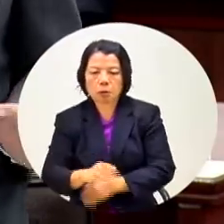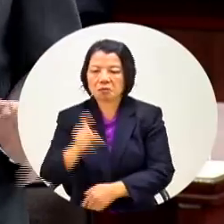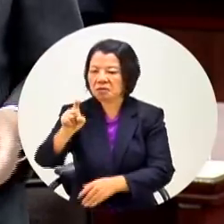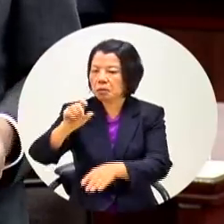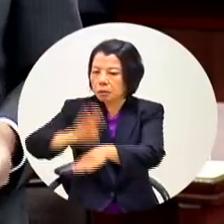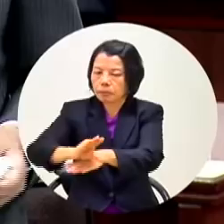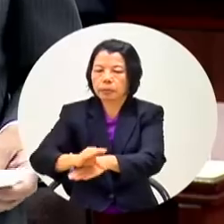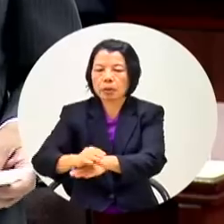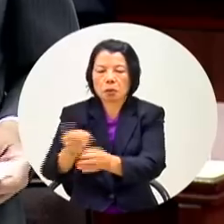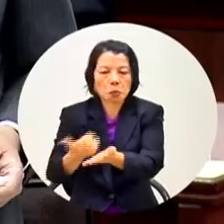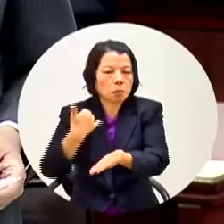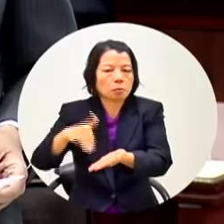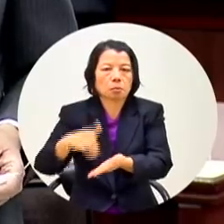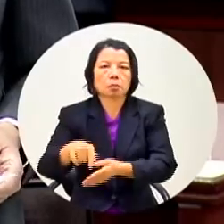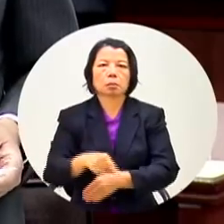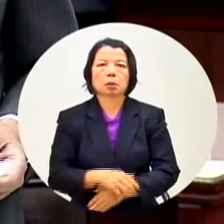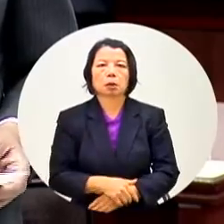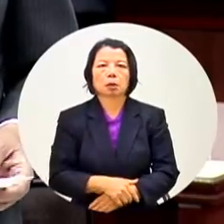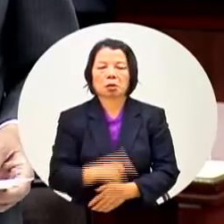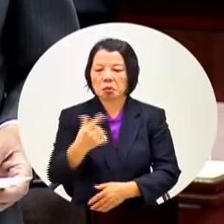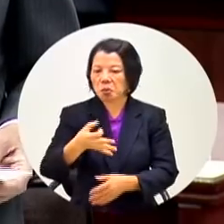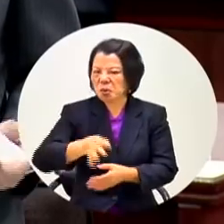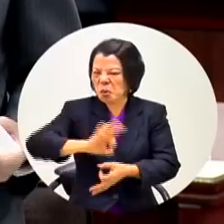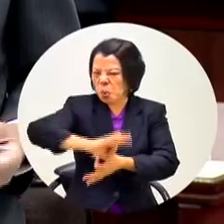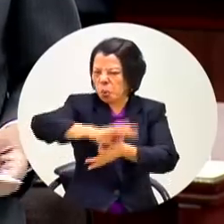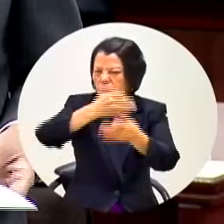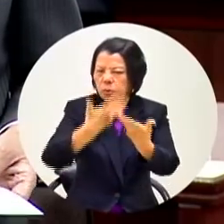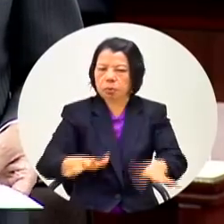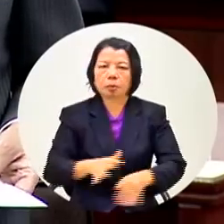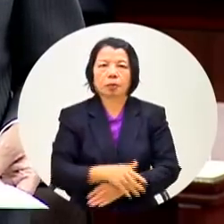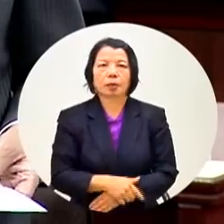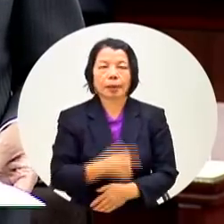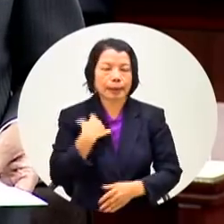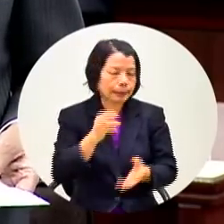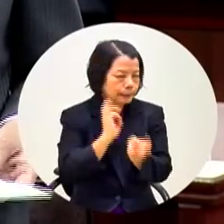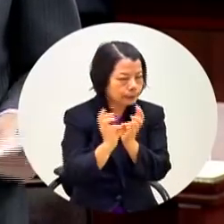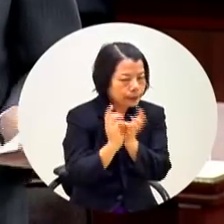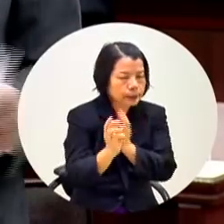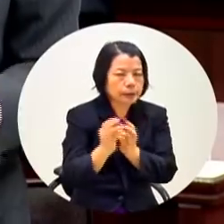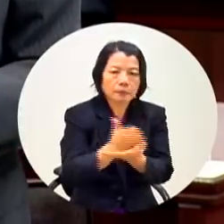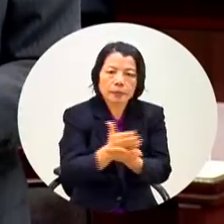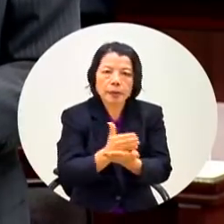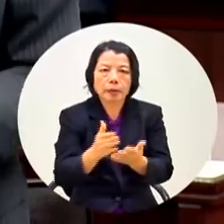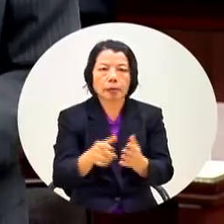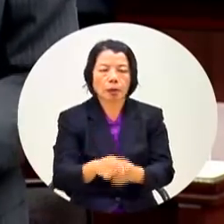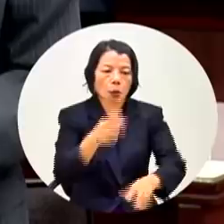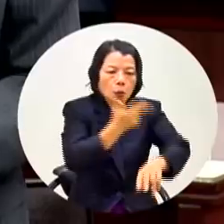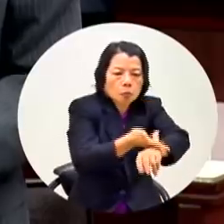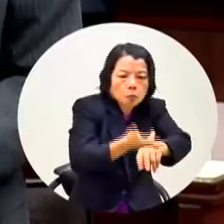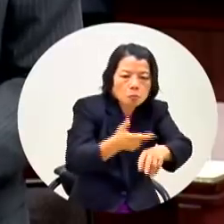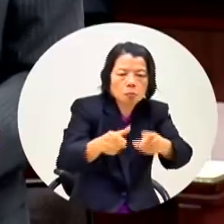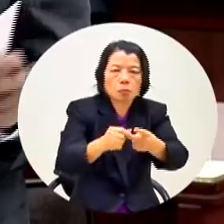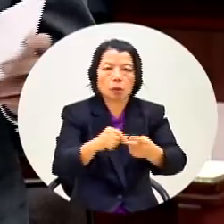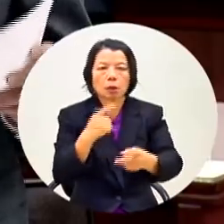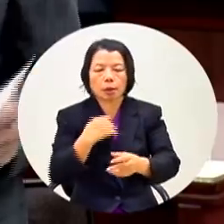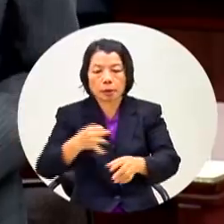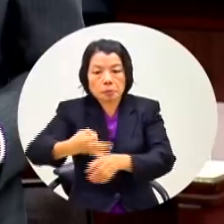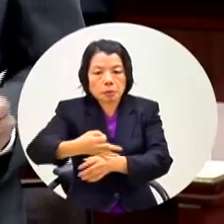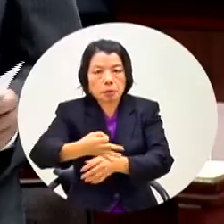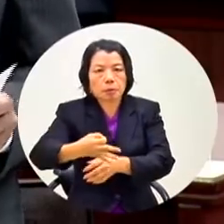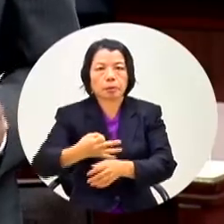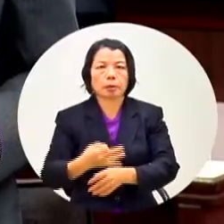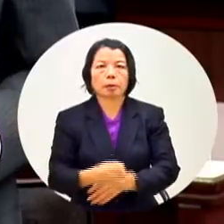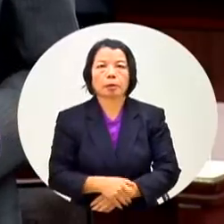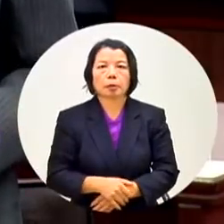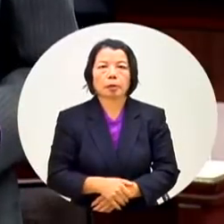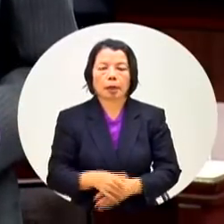常庞大。那后续呢，详细的评估，包括工法、工程，还有这些财务，我们会在专家学的委员会里面会有更